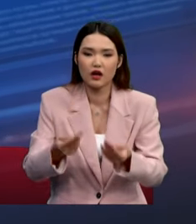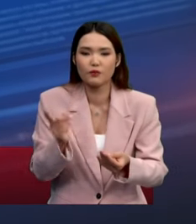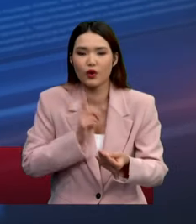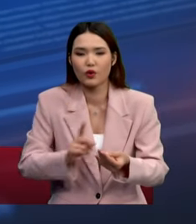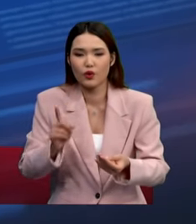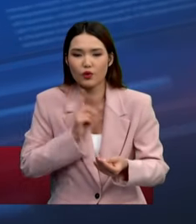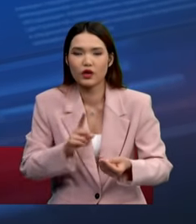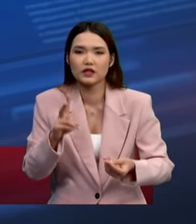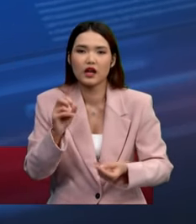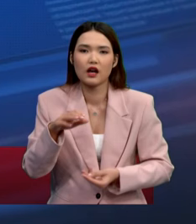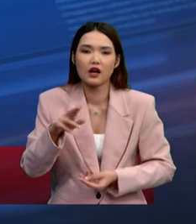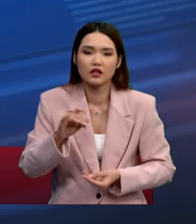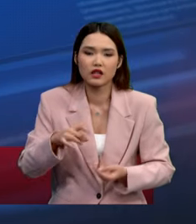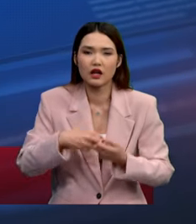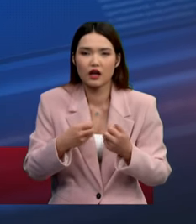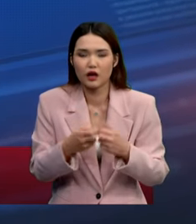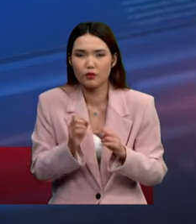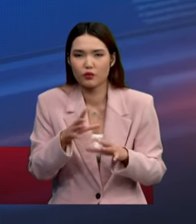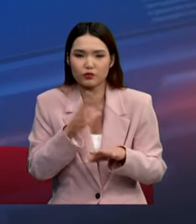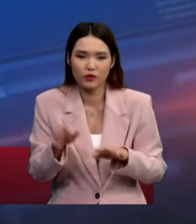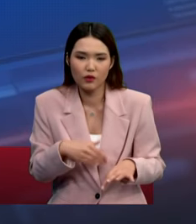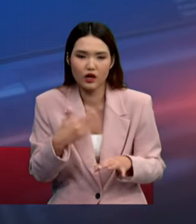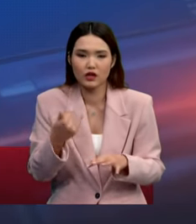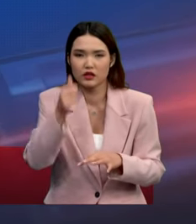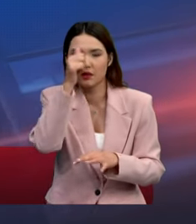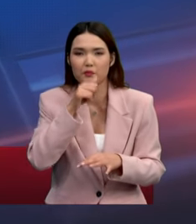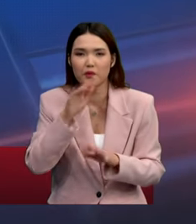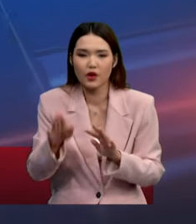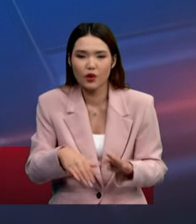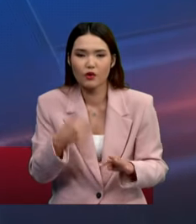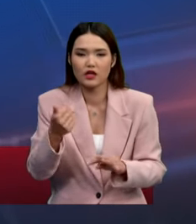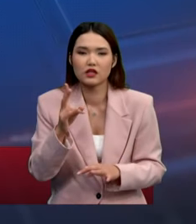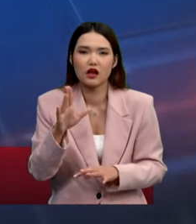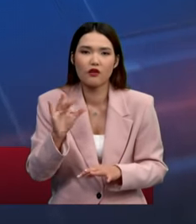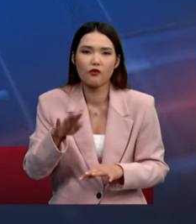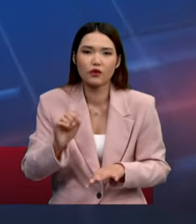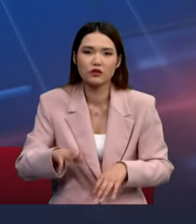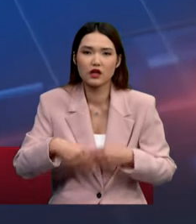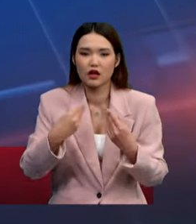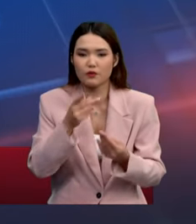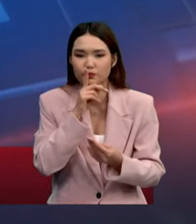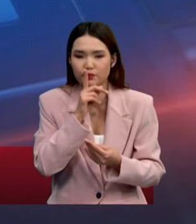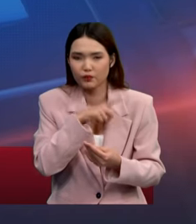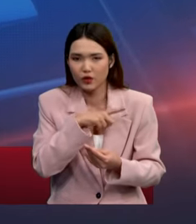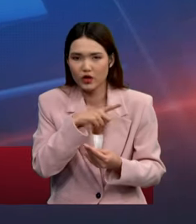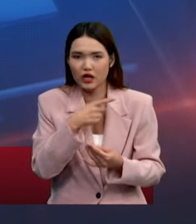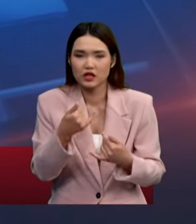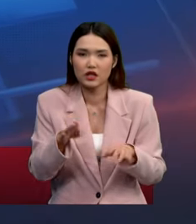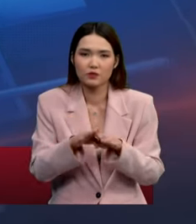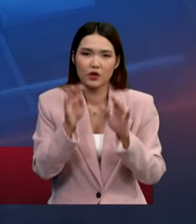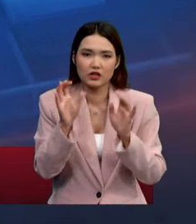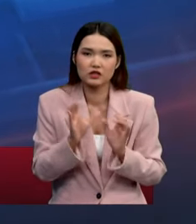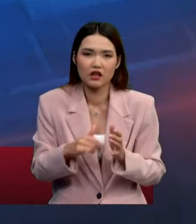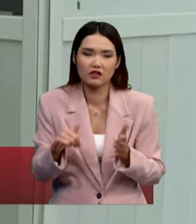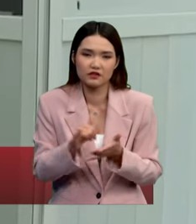қандас мәртебесіңіздің мерзімі өтіп кетеді. Мерзімі өтіп кеткеннен кейін сізге квота берілмейді. Ол сондай заңмен